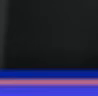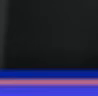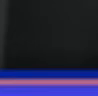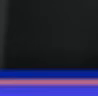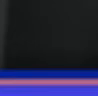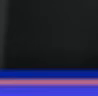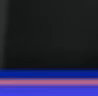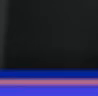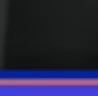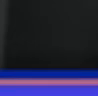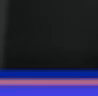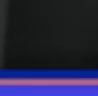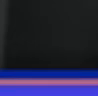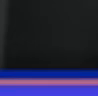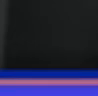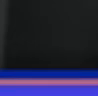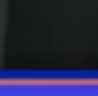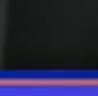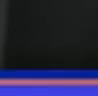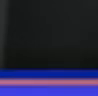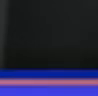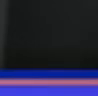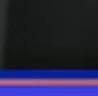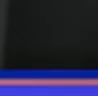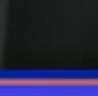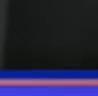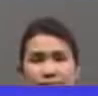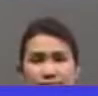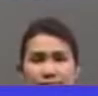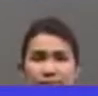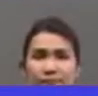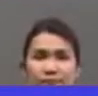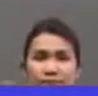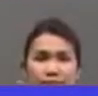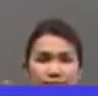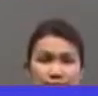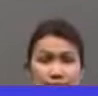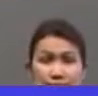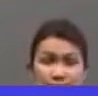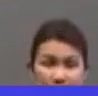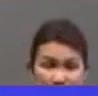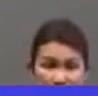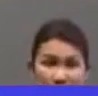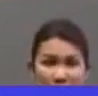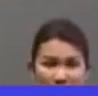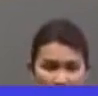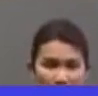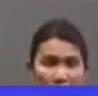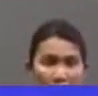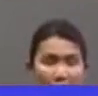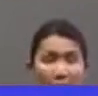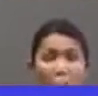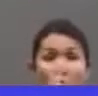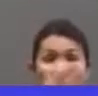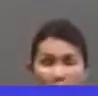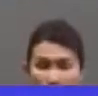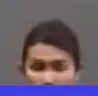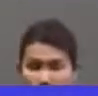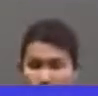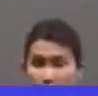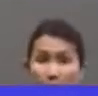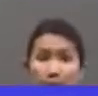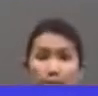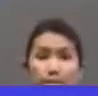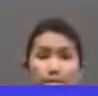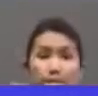ก่อนเนี่ยเป็นเท่าไหร่ในปี54นะคะซึ่งก็จ่ายให้ครัวเรือนละ 5,000 ทีนี้ในครั้งนี้ก็อย่างน้อยก็จะต้